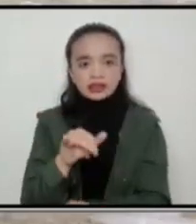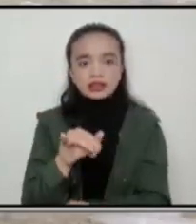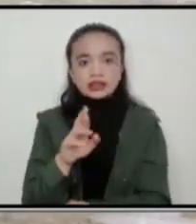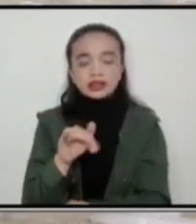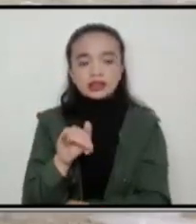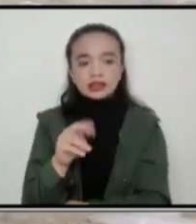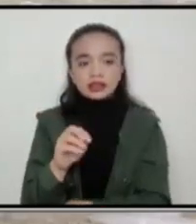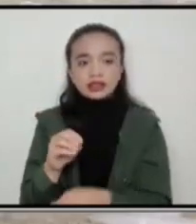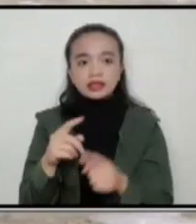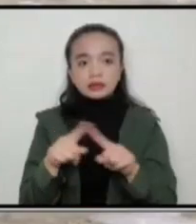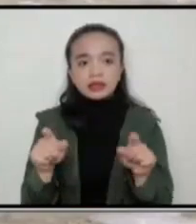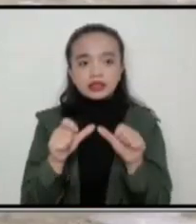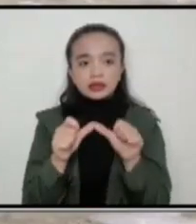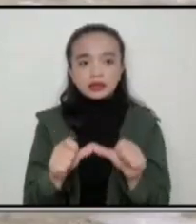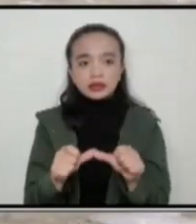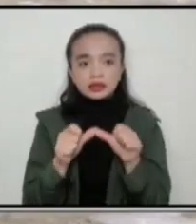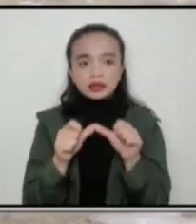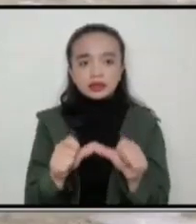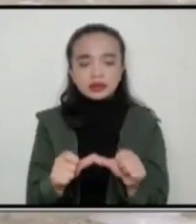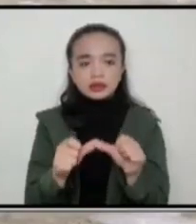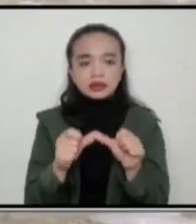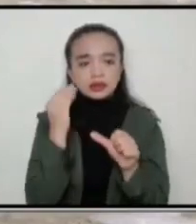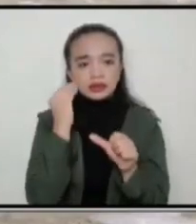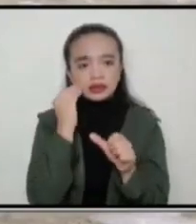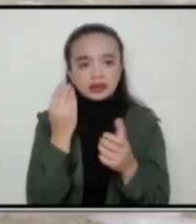patuloy pa rin naman ang pahaliko ang papugay.